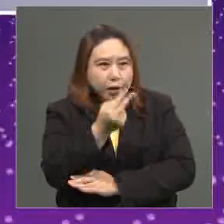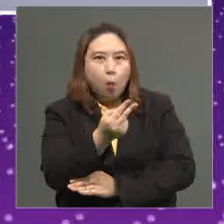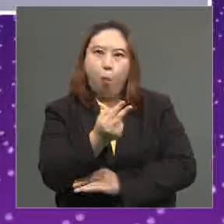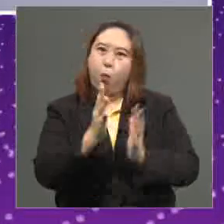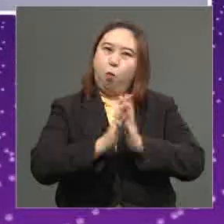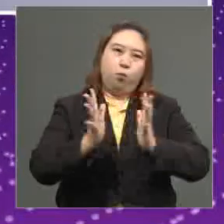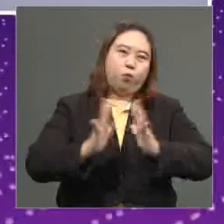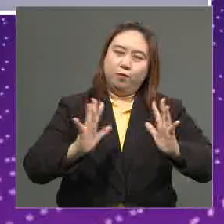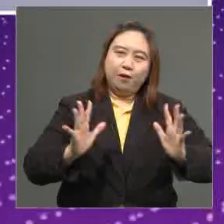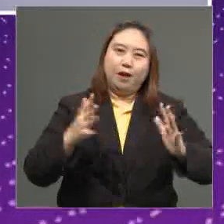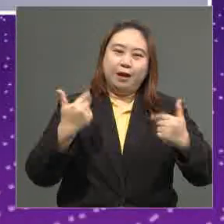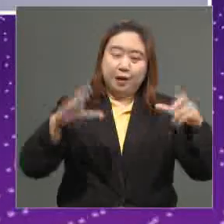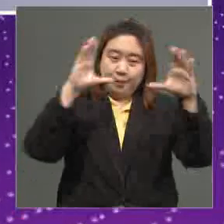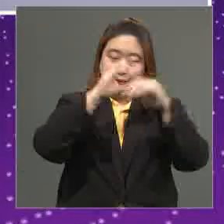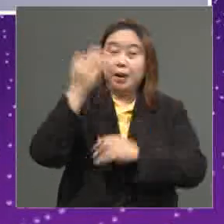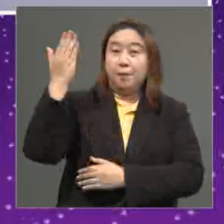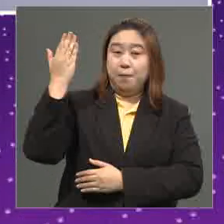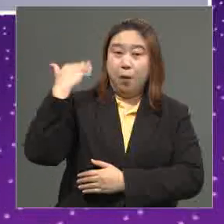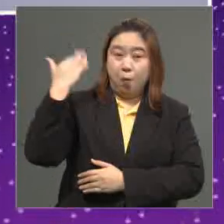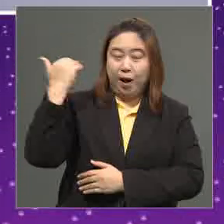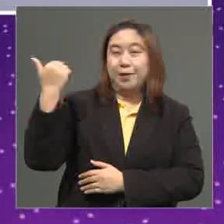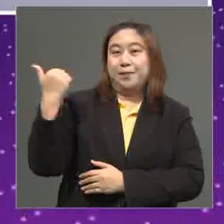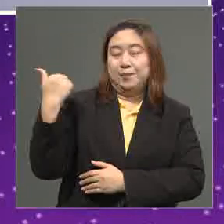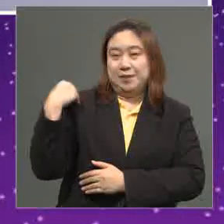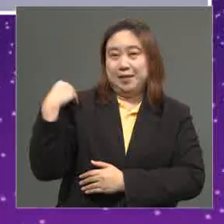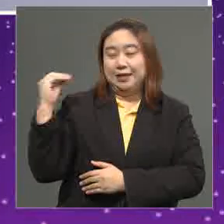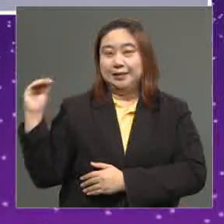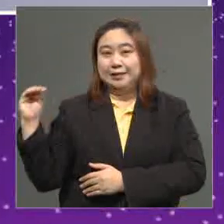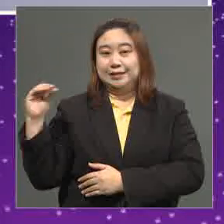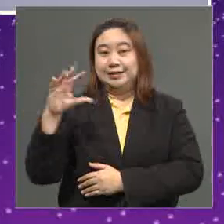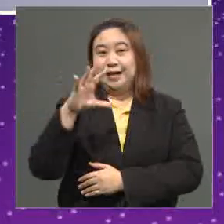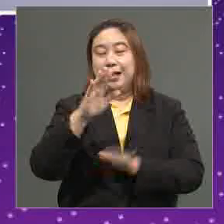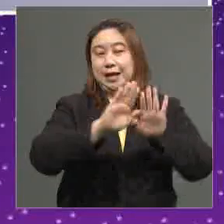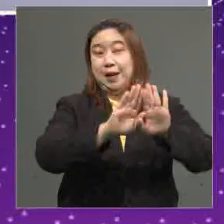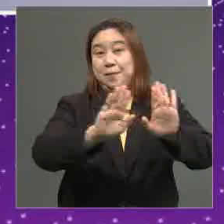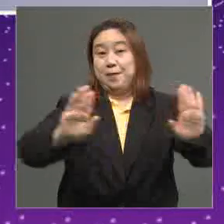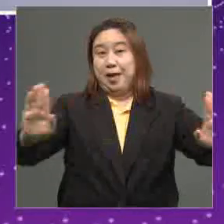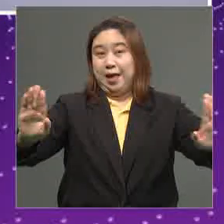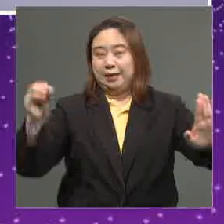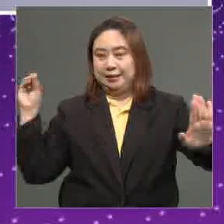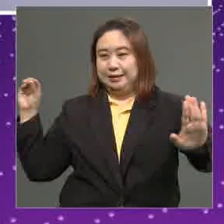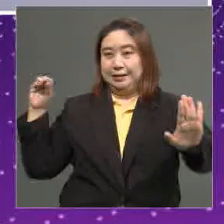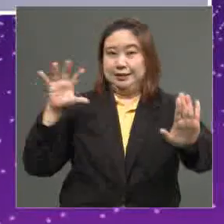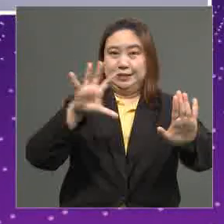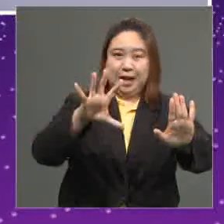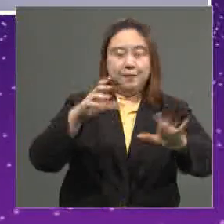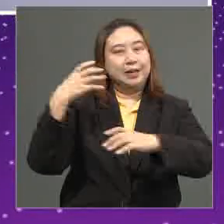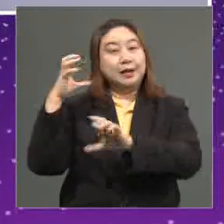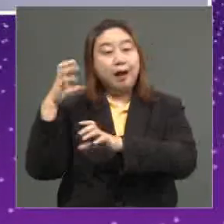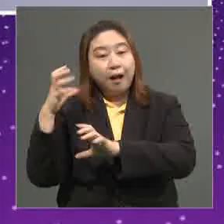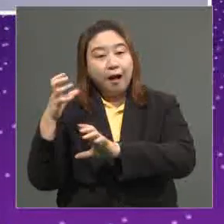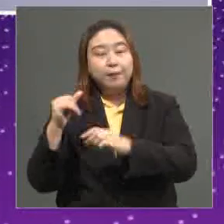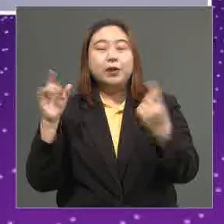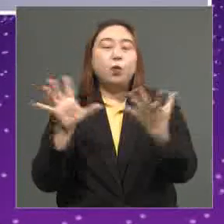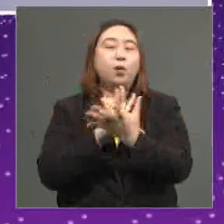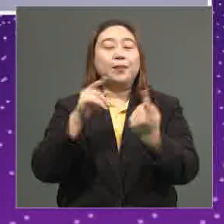าครับมีการฉายนะภาพเคลื่อนไหวบริเวณกำแพงพระบรมบรรพตด้วยนะครับก็สะท้อนศิลปะความเป็น